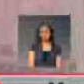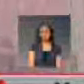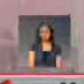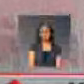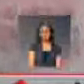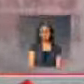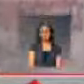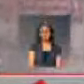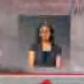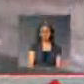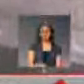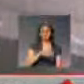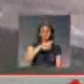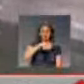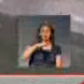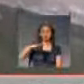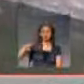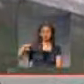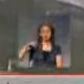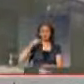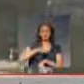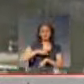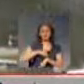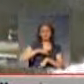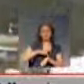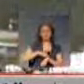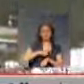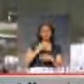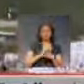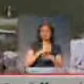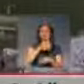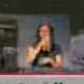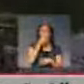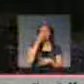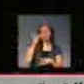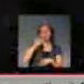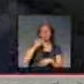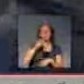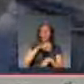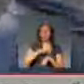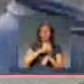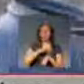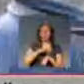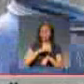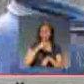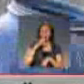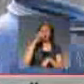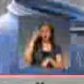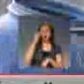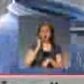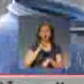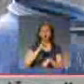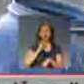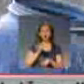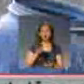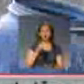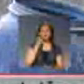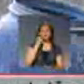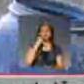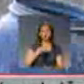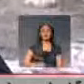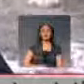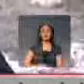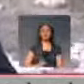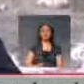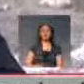كل الاطفال هنا عيانه، هاتي لي طفل دلوقتي من الشارع ده او من المنطقه دي كلها مش عيان. يعني ده حرام، احنا بني ادمين برضه، هم ليه بيعملوا